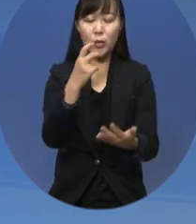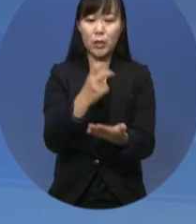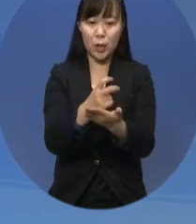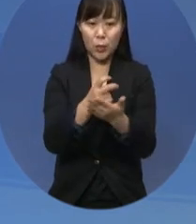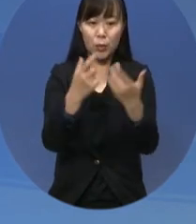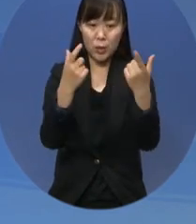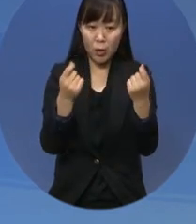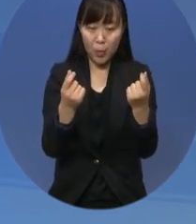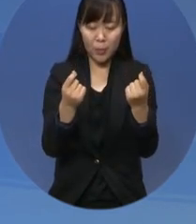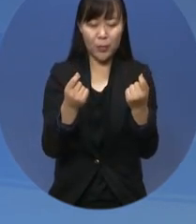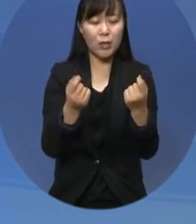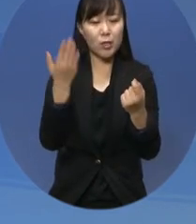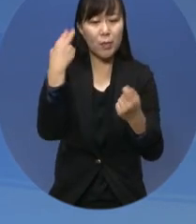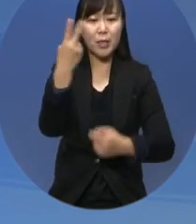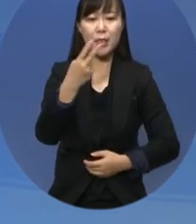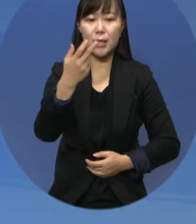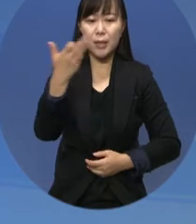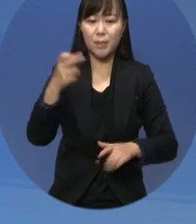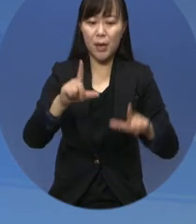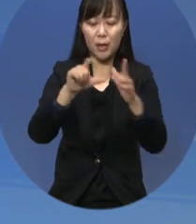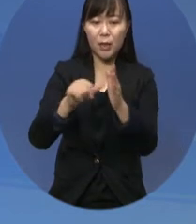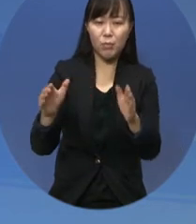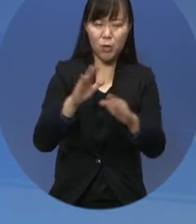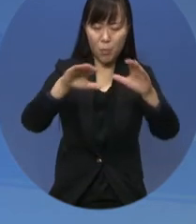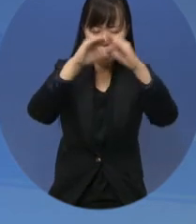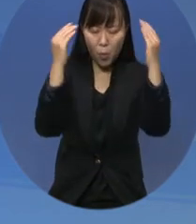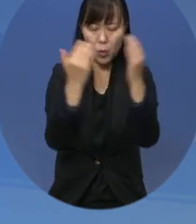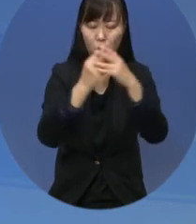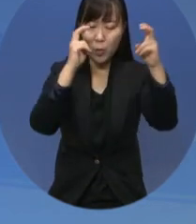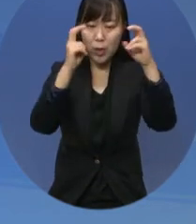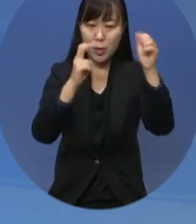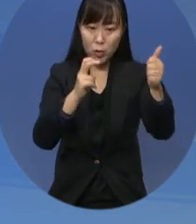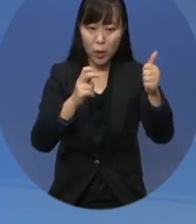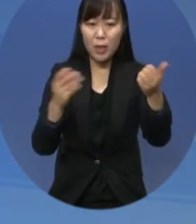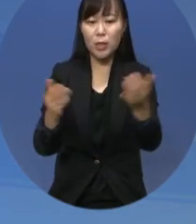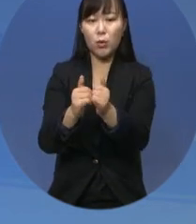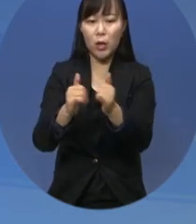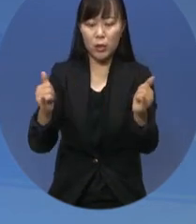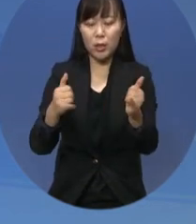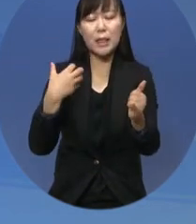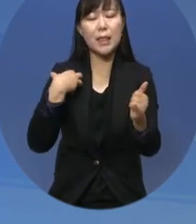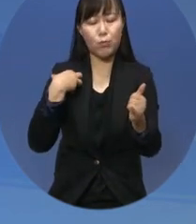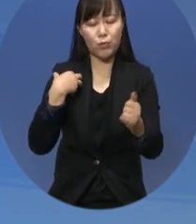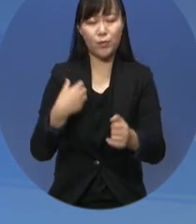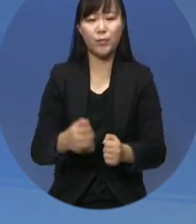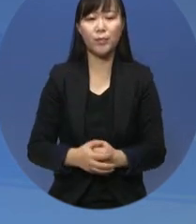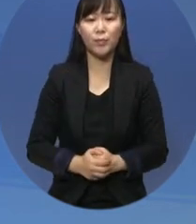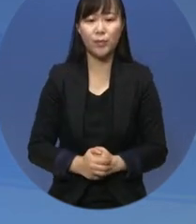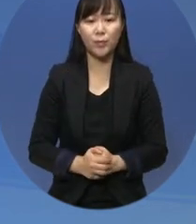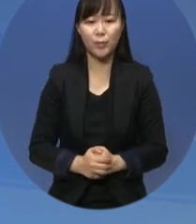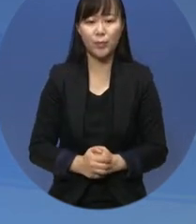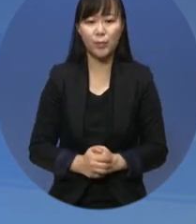제도로서 지난 2018년부터 모든 사업주와 근로자를 대상으로 의무화됐습니다.